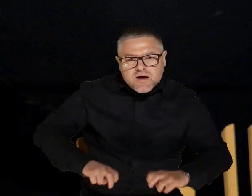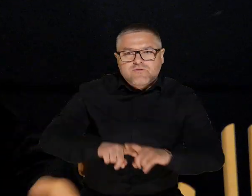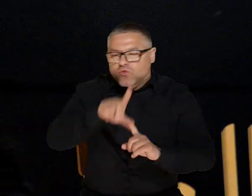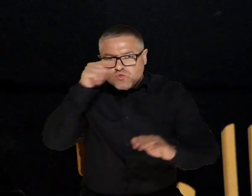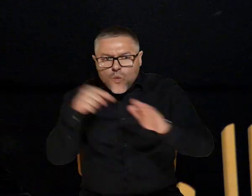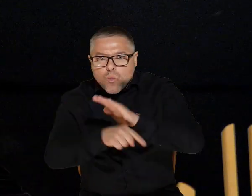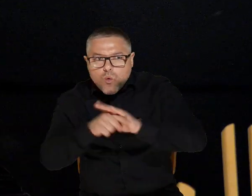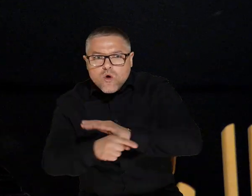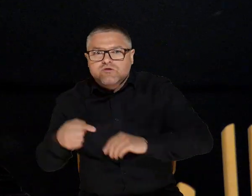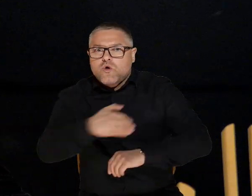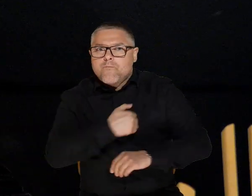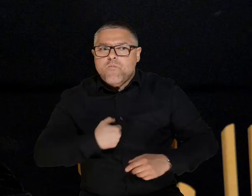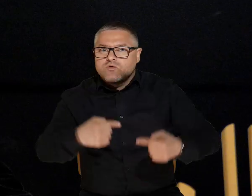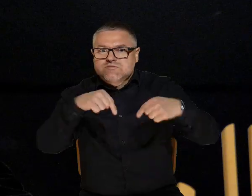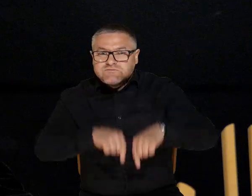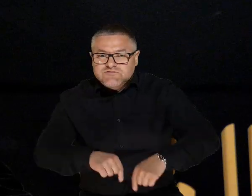uchodźców trafiających do Polski.